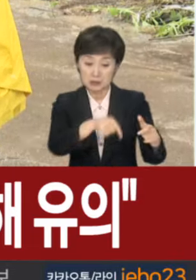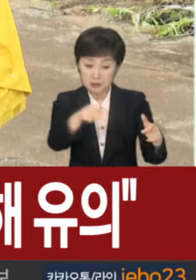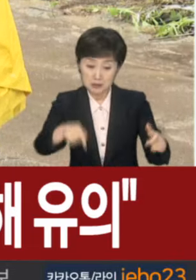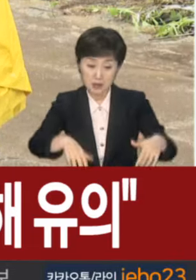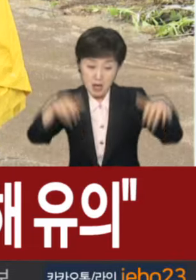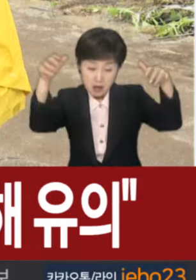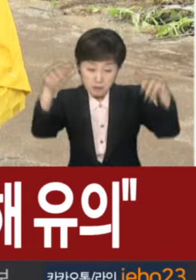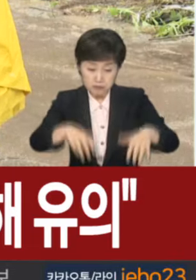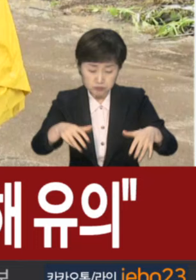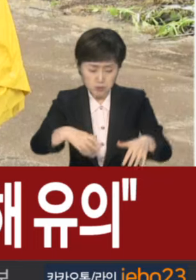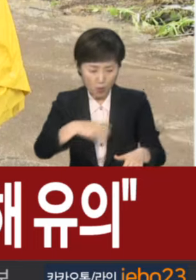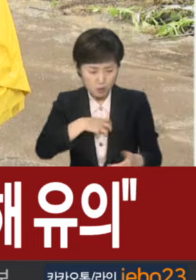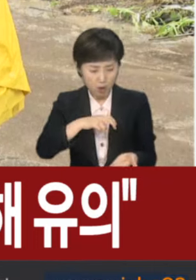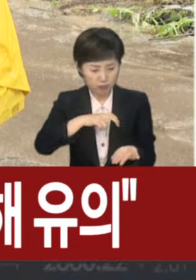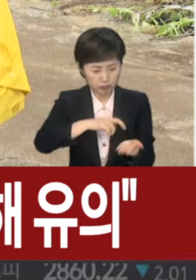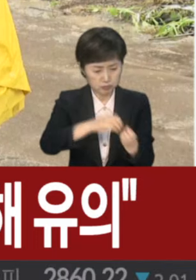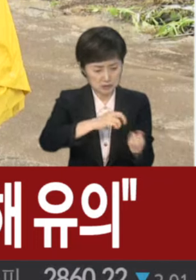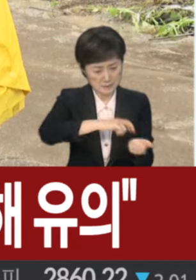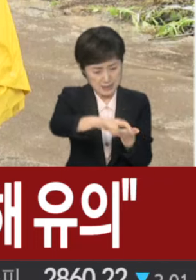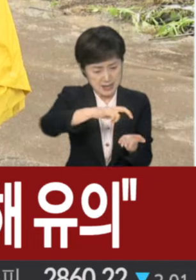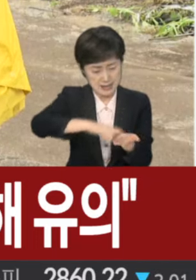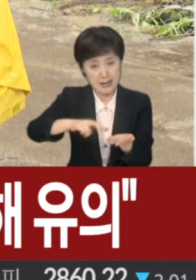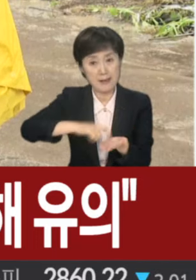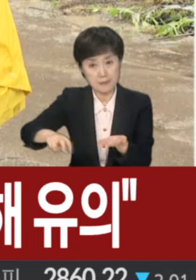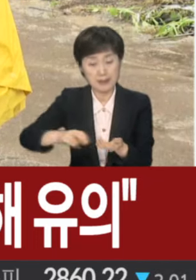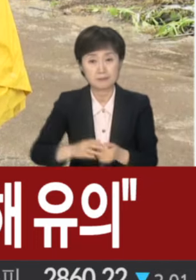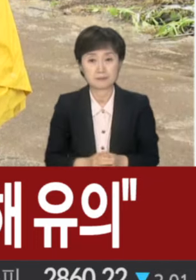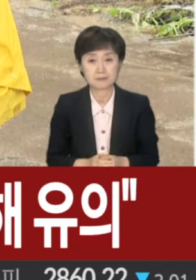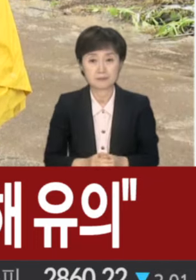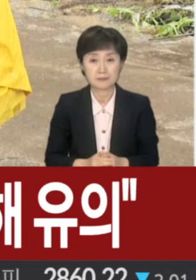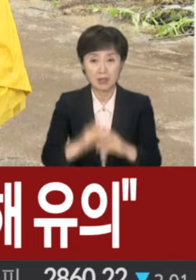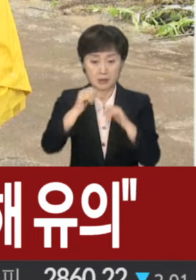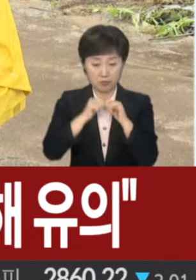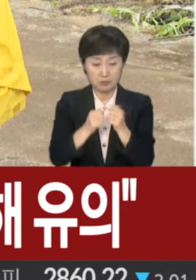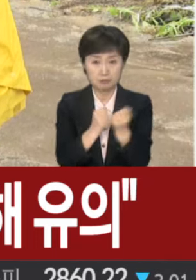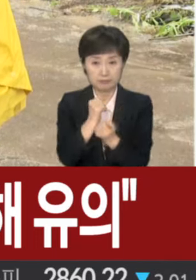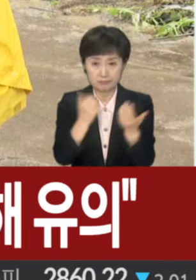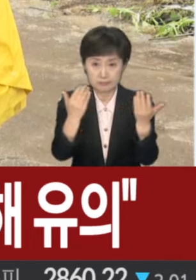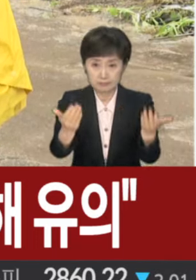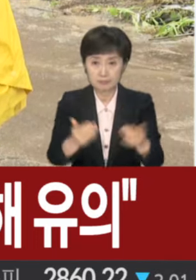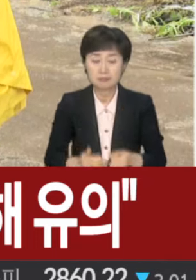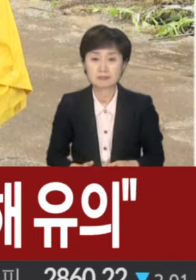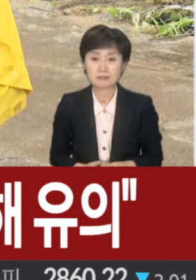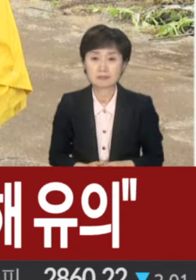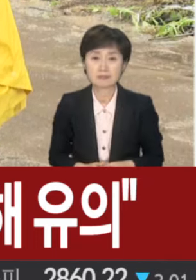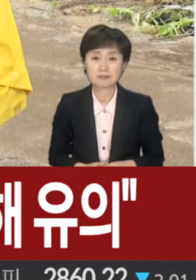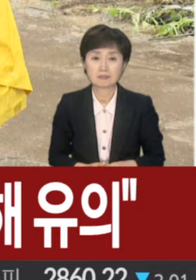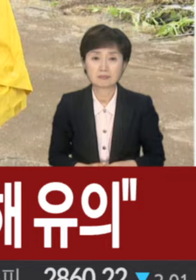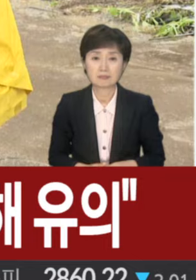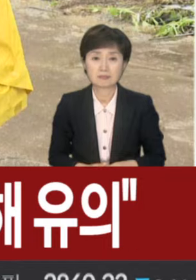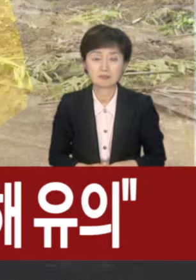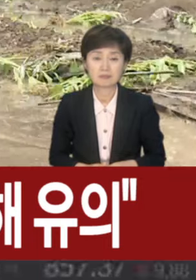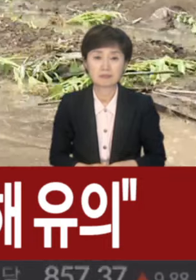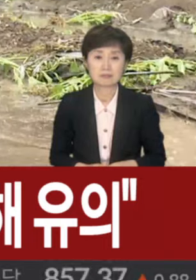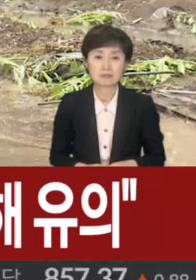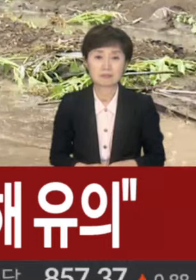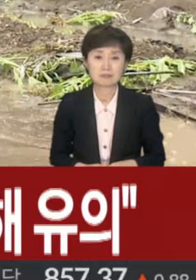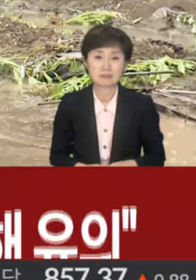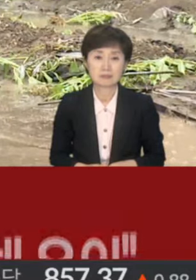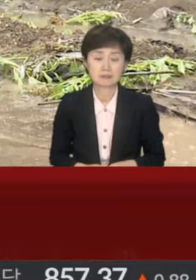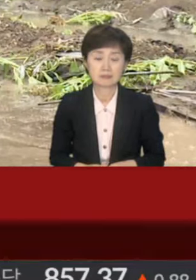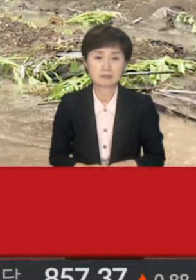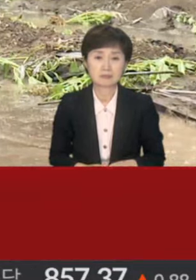호우 재난 문자가 발송될 정도로 많은 비가 내렸는데요. 네, 자세한 상황은 취재기자 연결해서 알아봅니다. 천재상 기자.